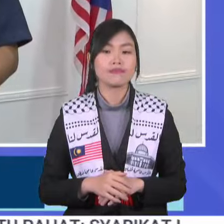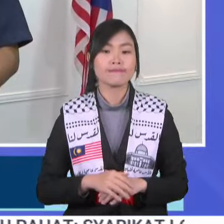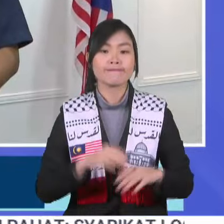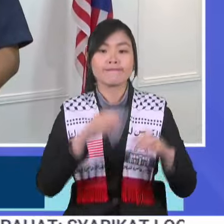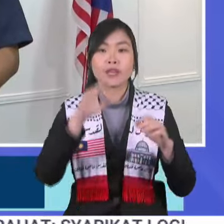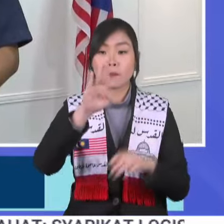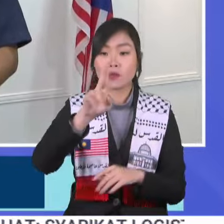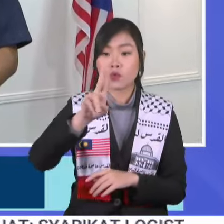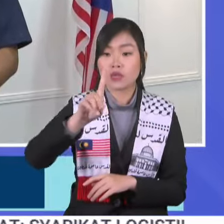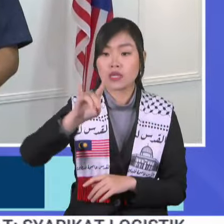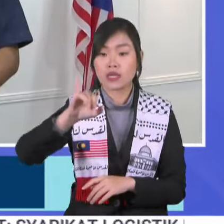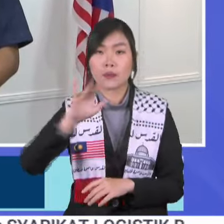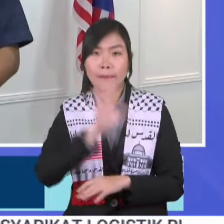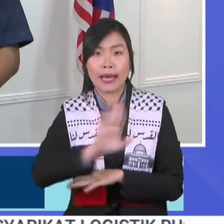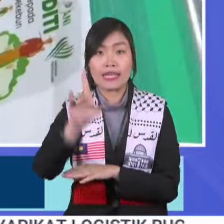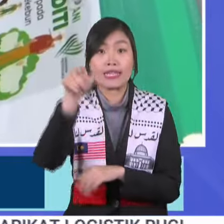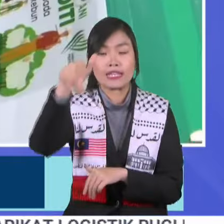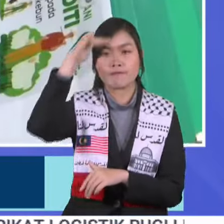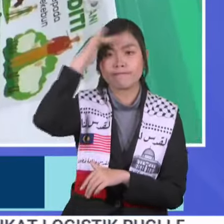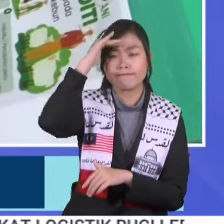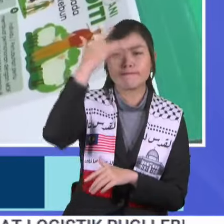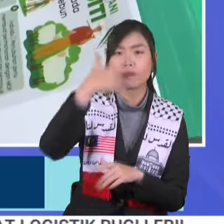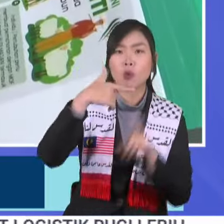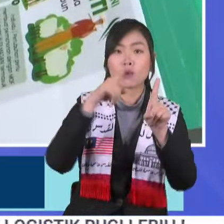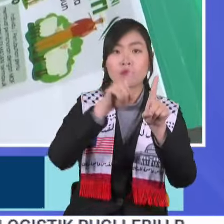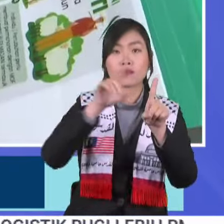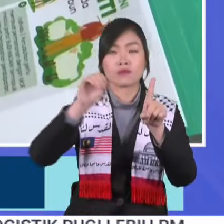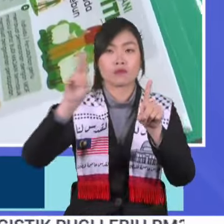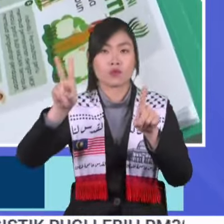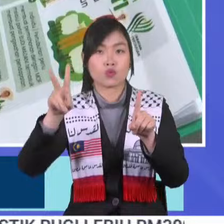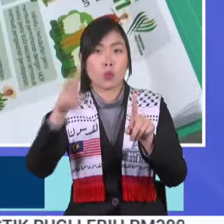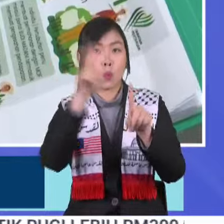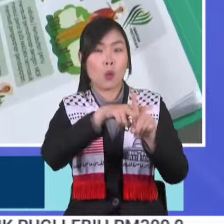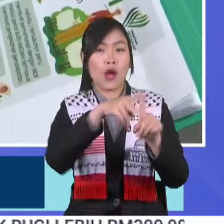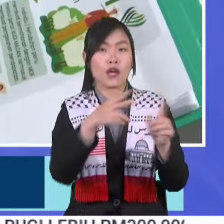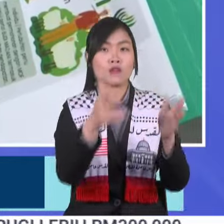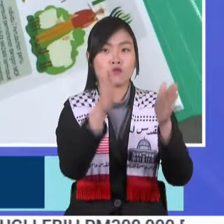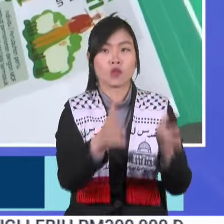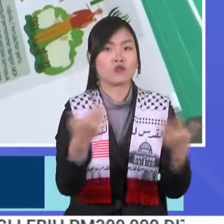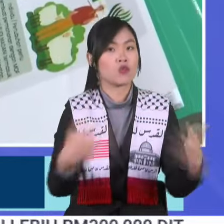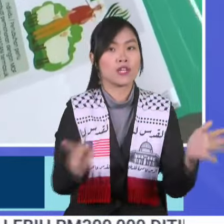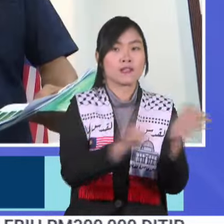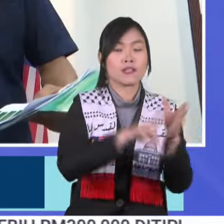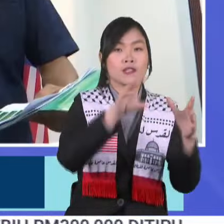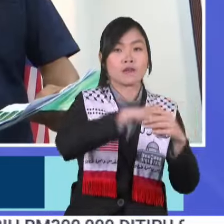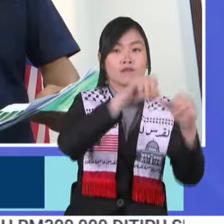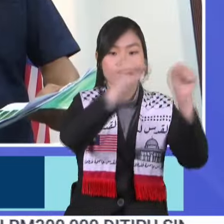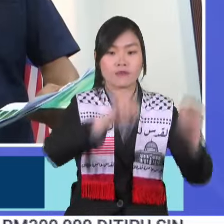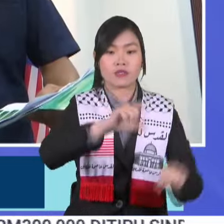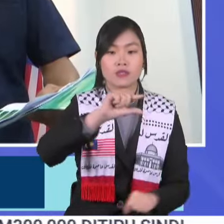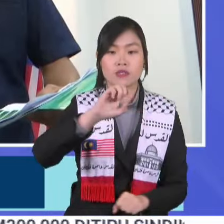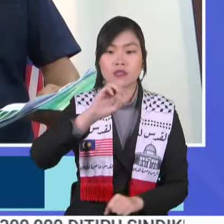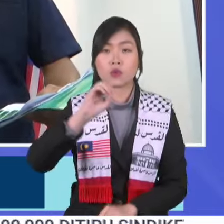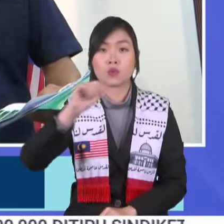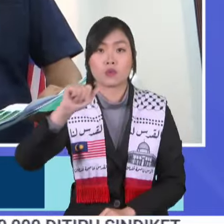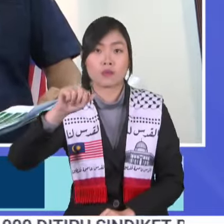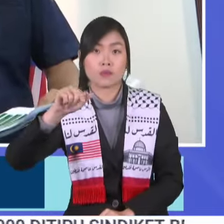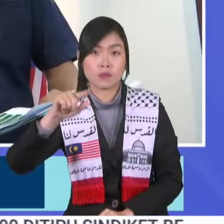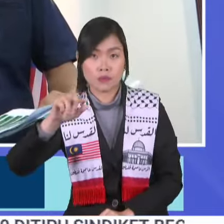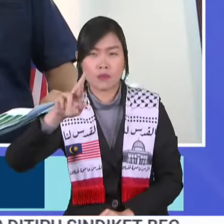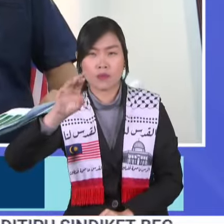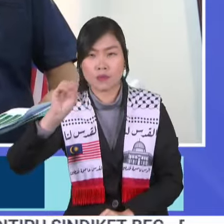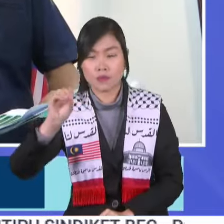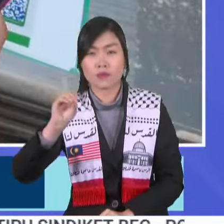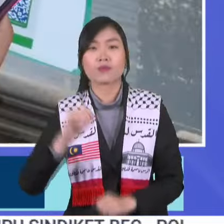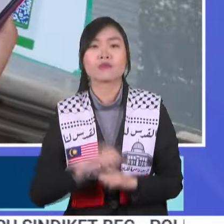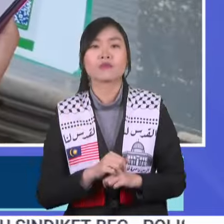Inisiatif Budi Madani di Johor, 1,102 pemohon direkodkan melalui sistem GeoAgro. Jabatan Pertanian Johor komited